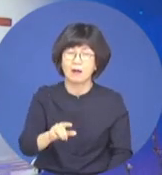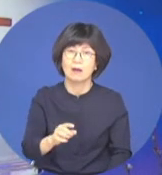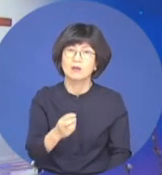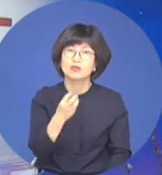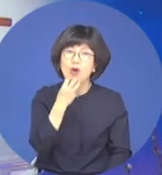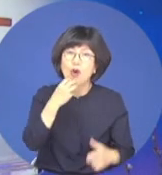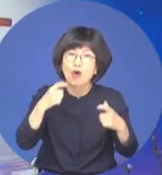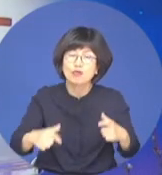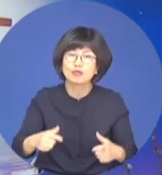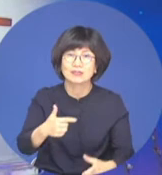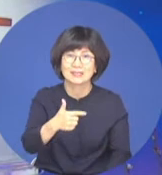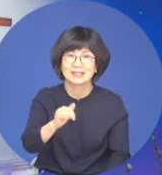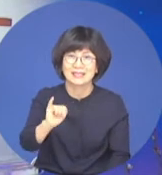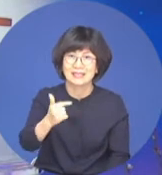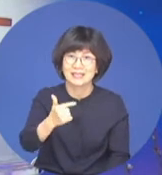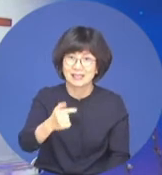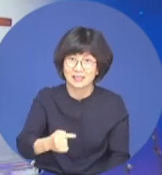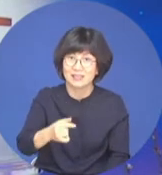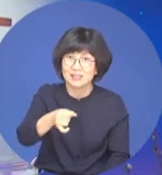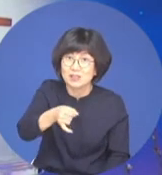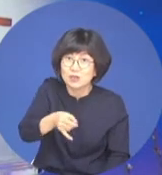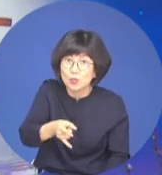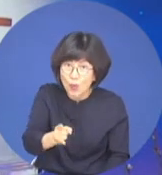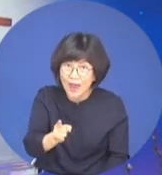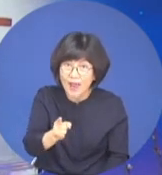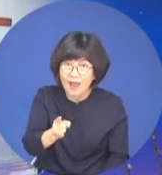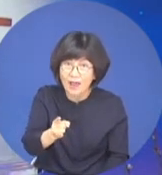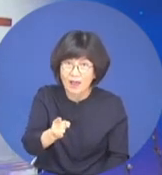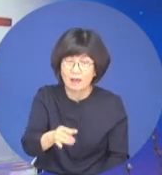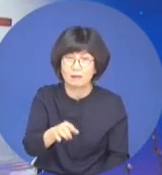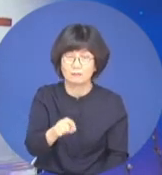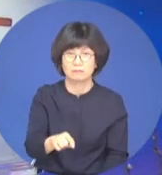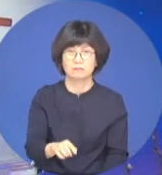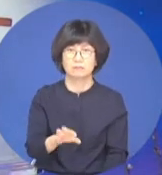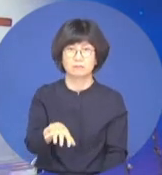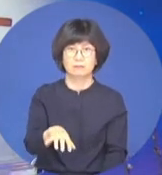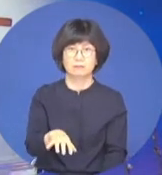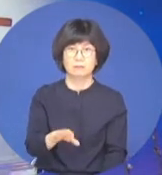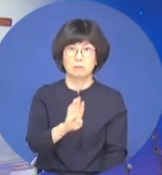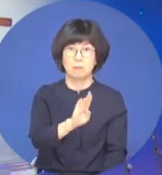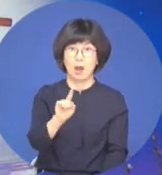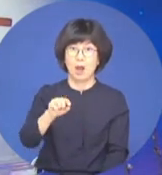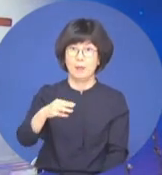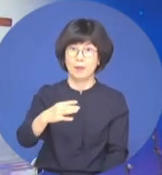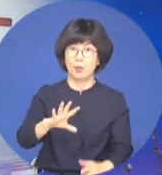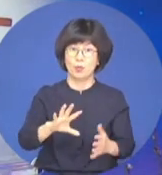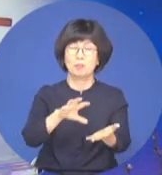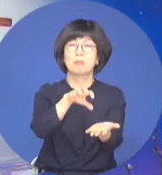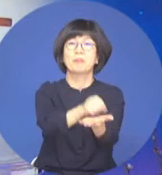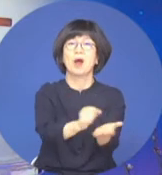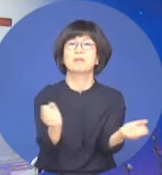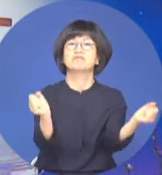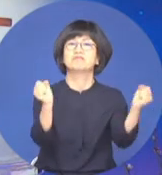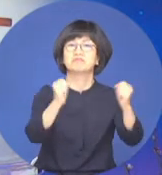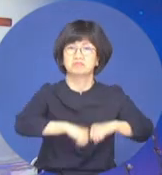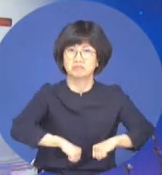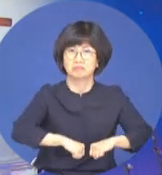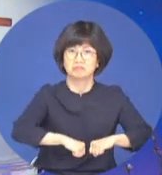니느웨입니다. 이 니느웨 성이 바벨론이라고 하는 나라에 멸망을 당했습니다. 그래서 잔존